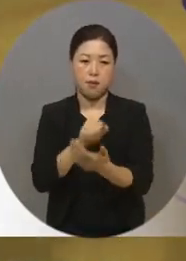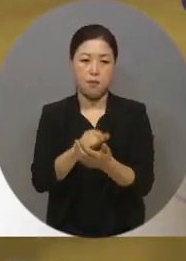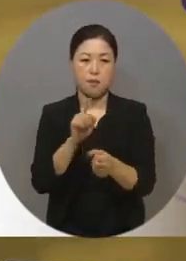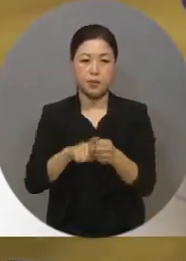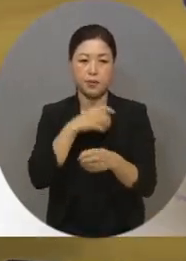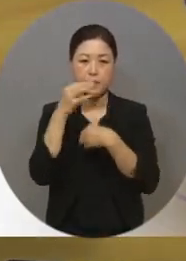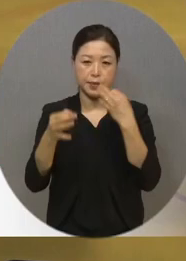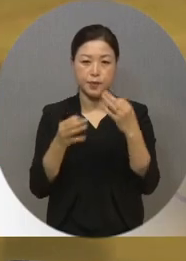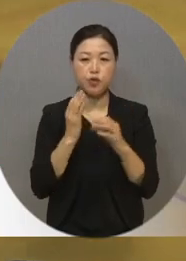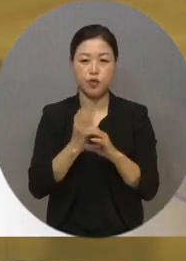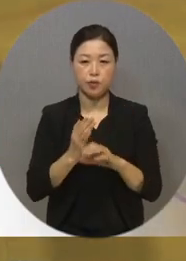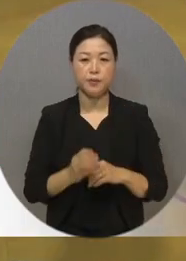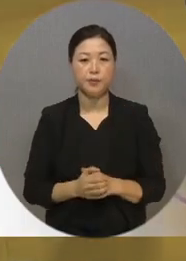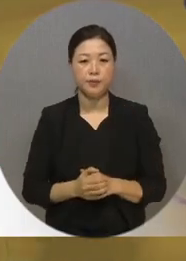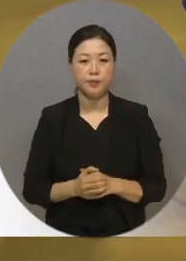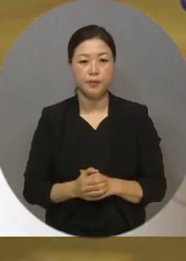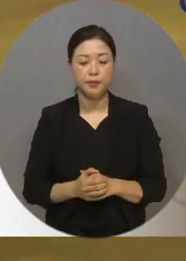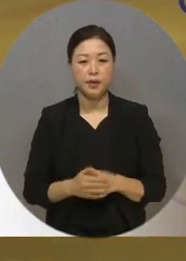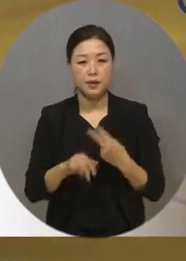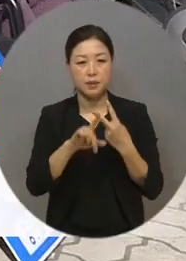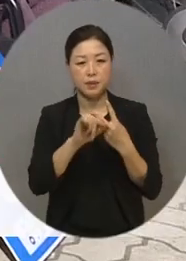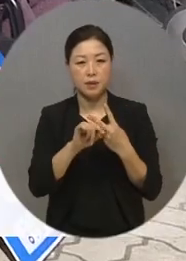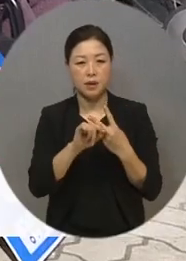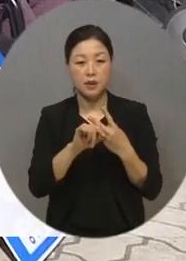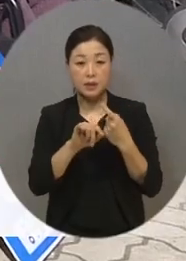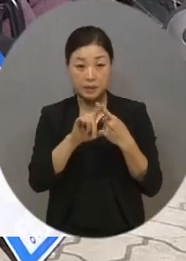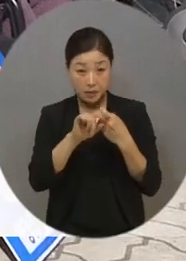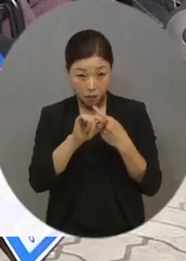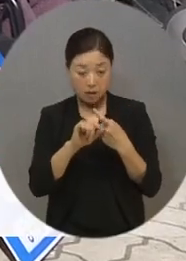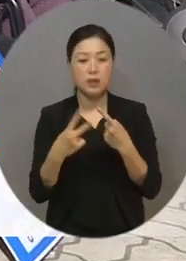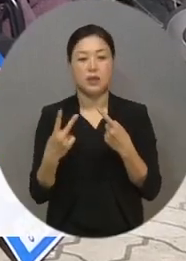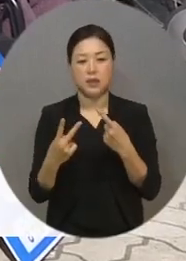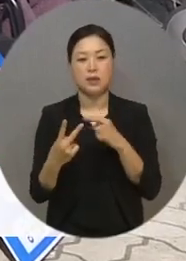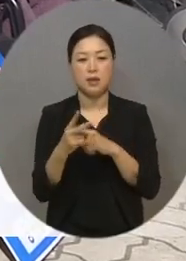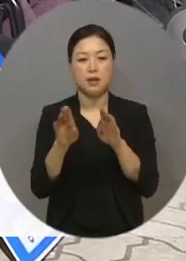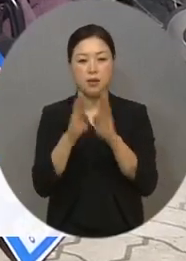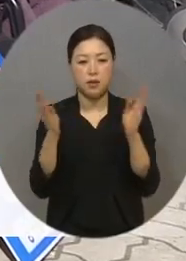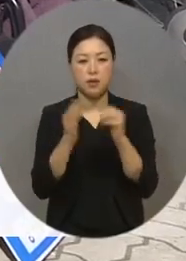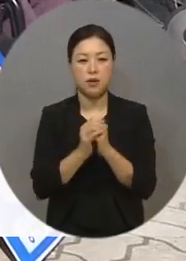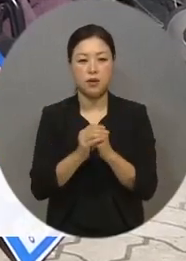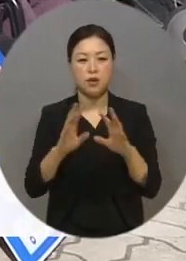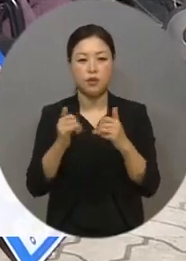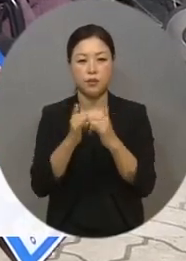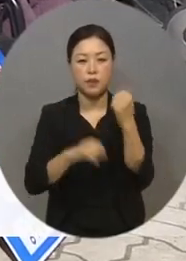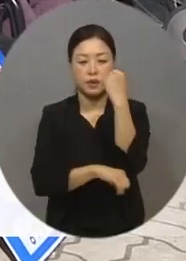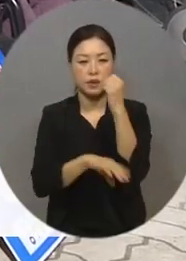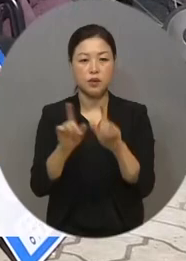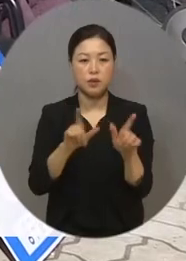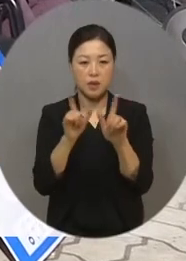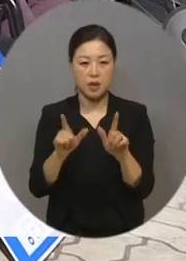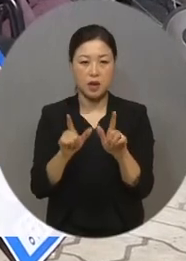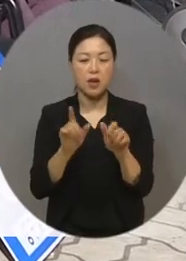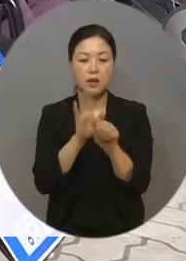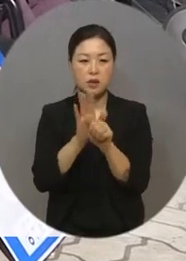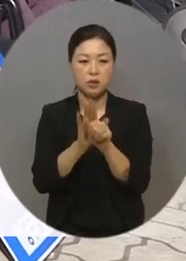있습니다. 지난 2일 열린 국민기초생활보장법 개정추진연대 출범식 현장입니다.